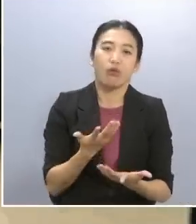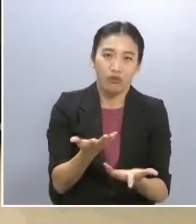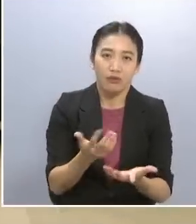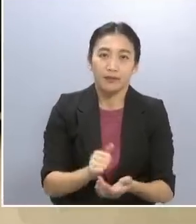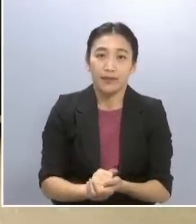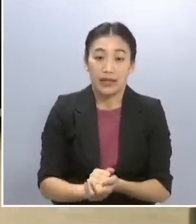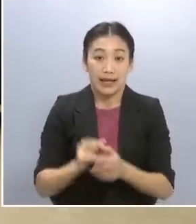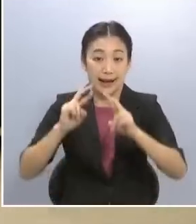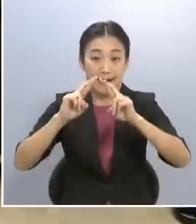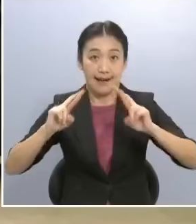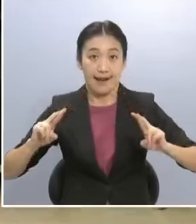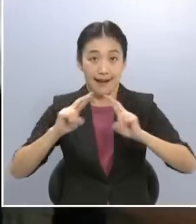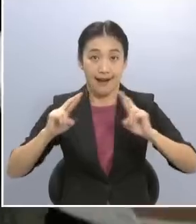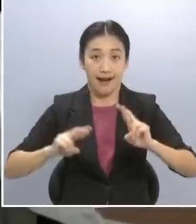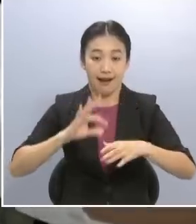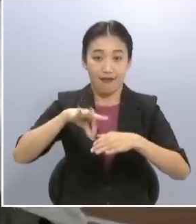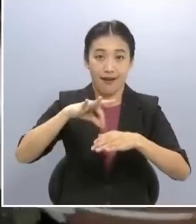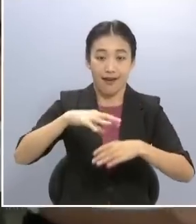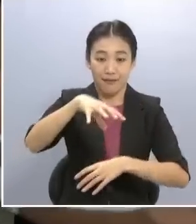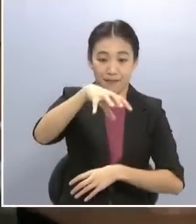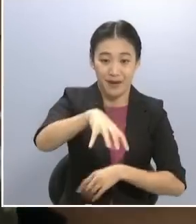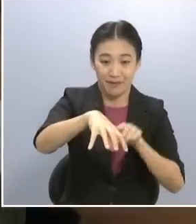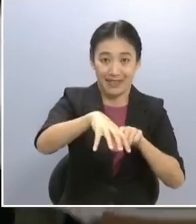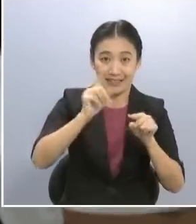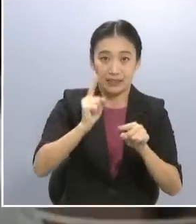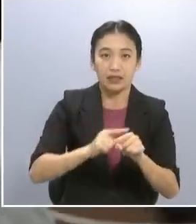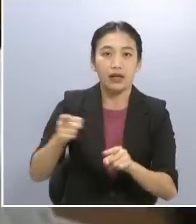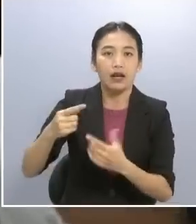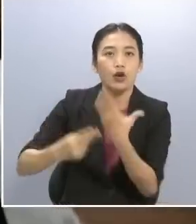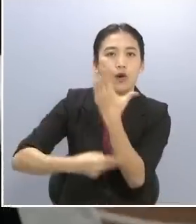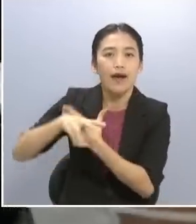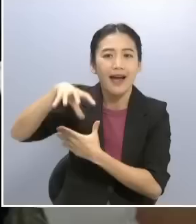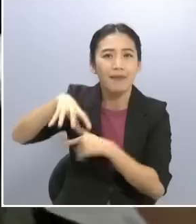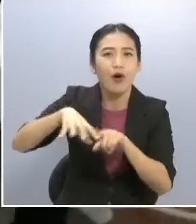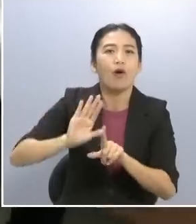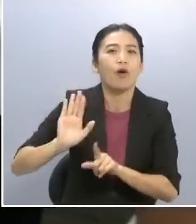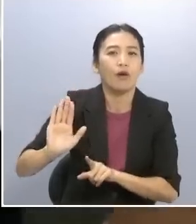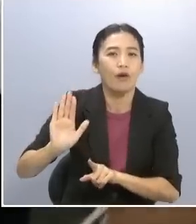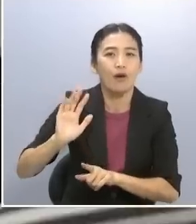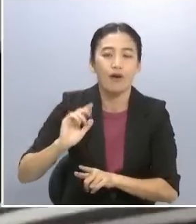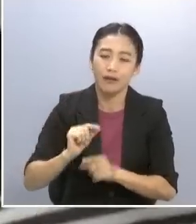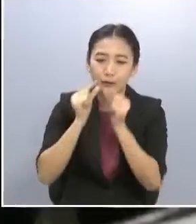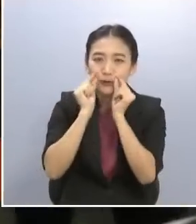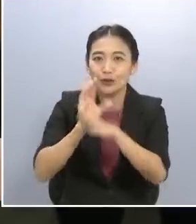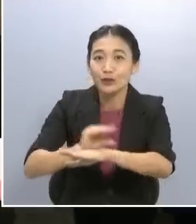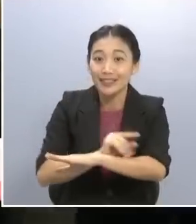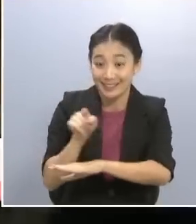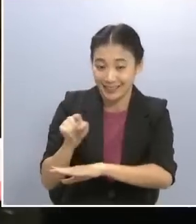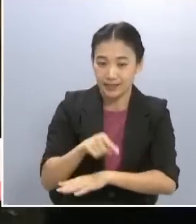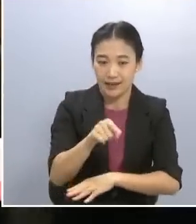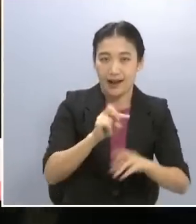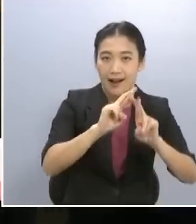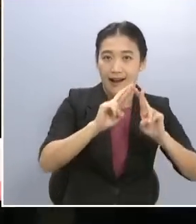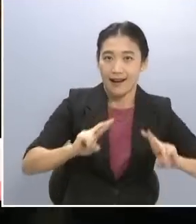ของร้านคาเฟ่กัญชานะครับที่เขาเข้าไปเช่าพื้นที่ของคุณชูวิทย์ก็ออกมาชี้แจงบอกว่า ตัวเขาเองนะครับมาขอเช่าพื้นที่เพื่อเปิดร้านค